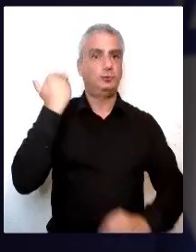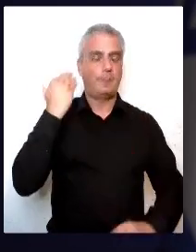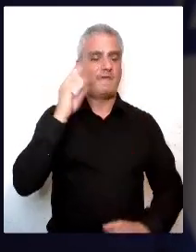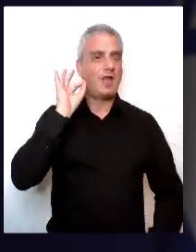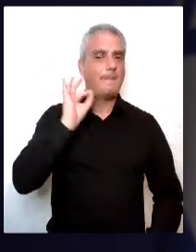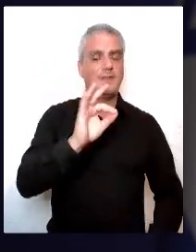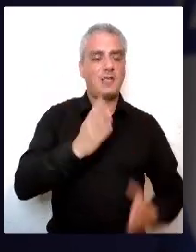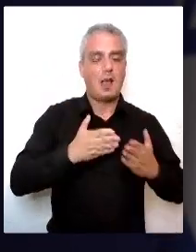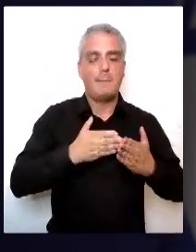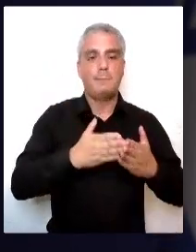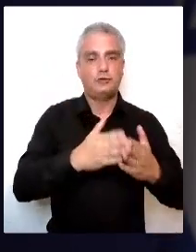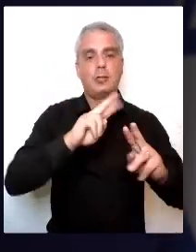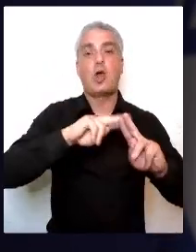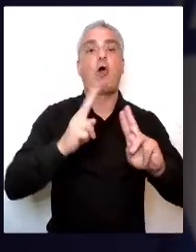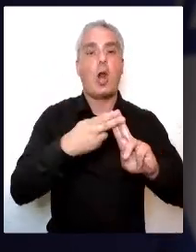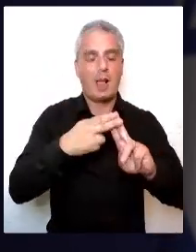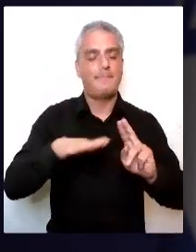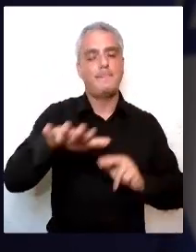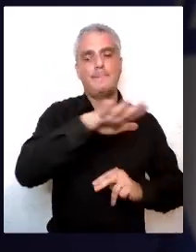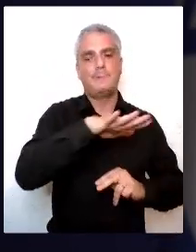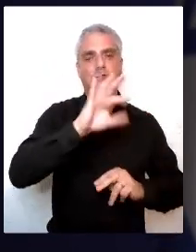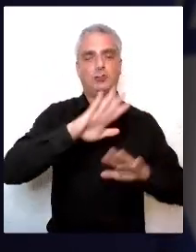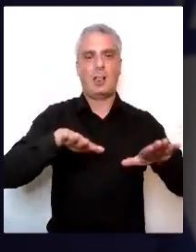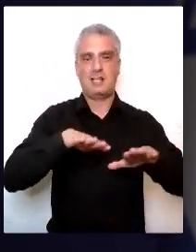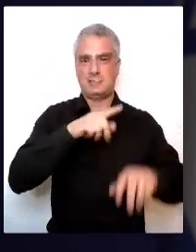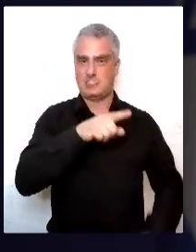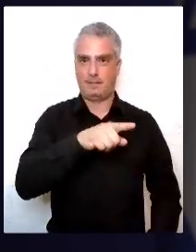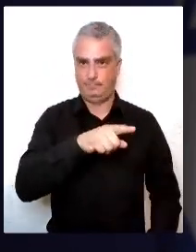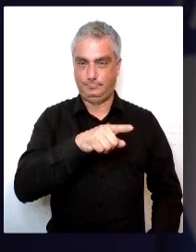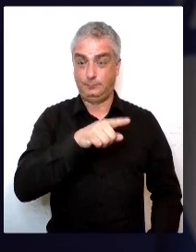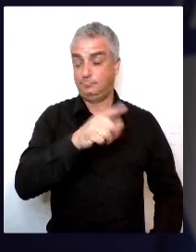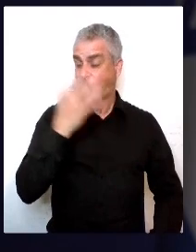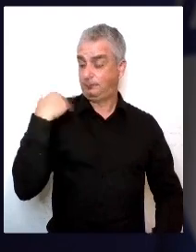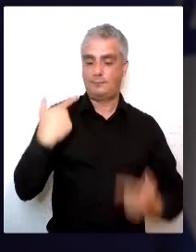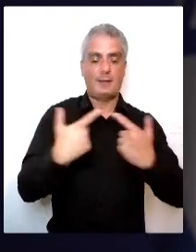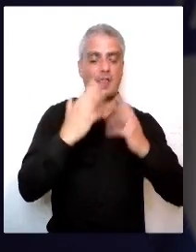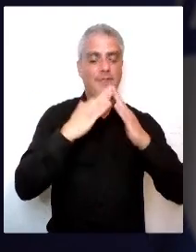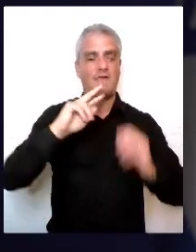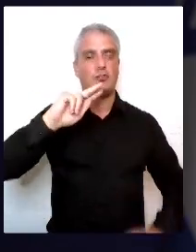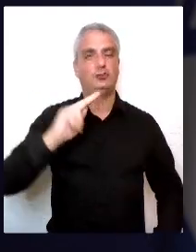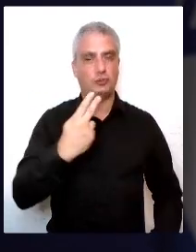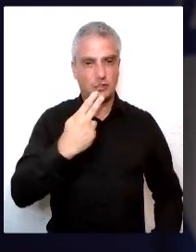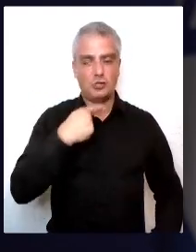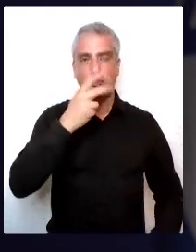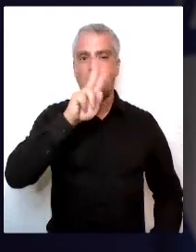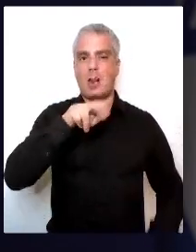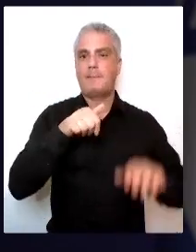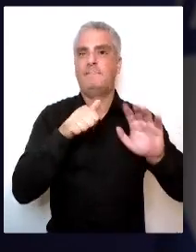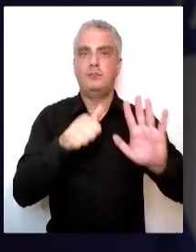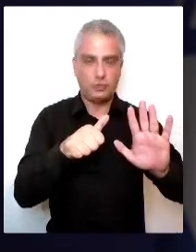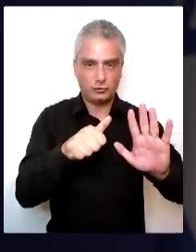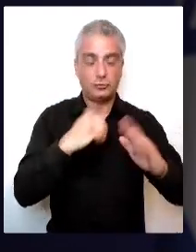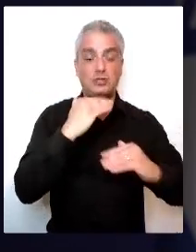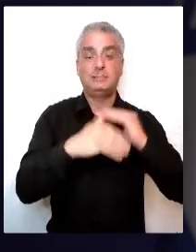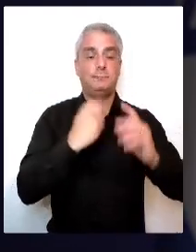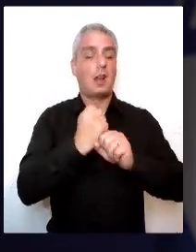בנתיבי השיט העולמי בהגן המזרחי של הים התיכון במהלך מלחמ לבנון השנייה בשנת 2006 חיזבלה